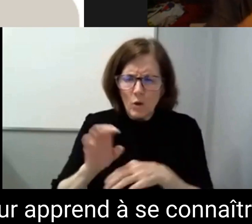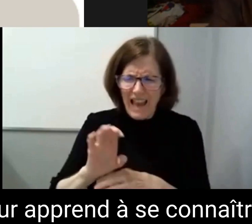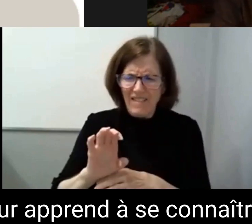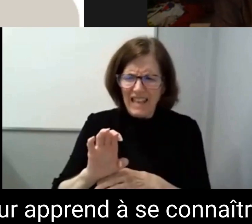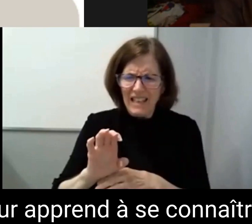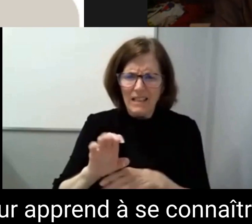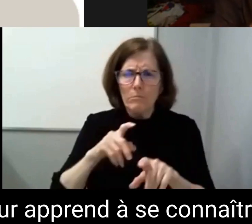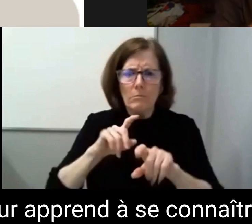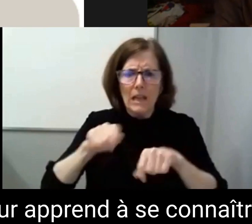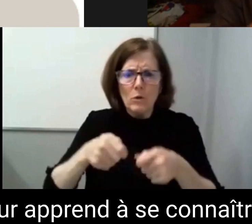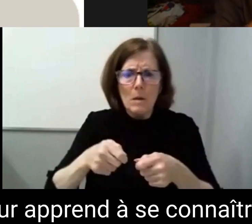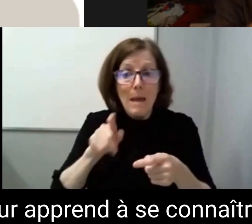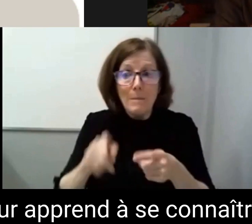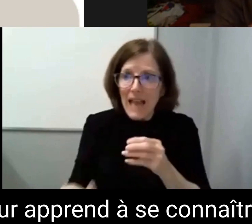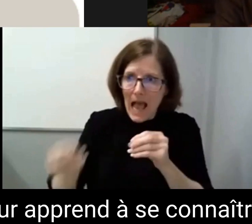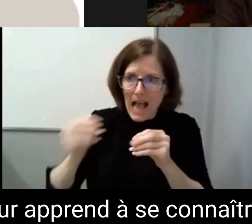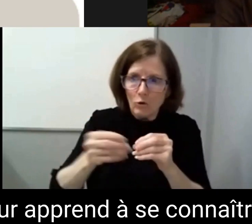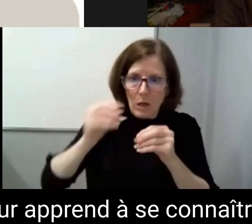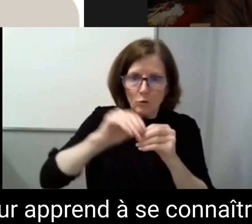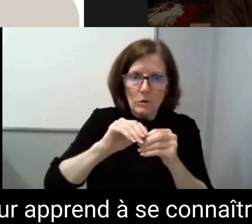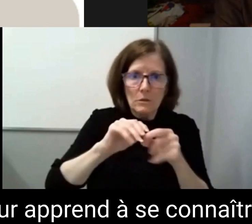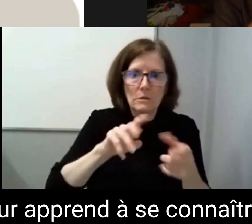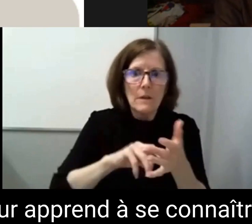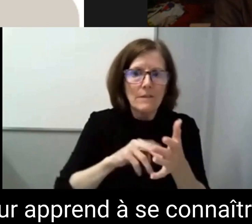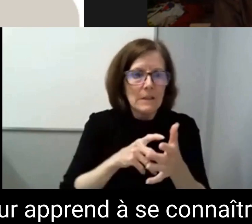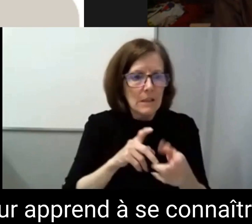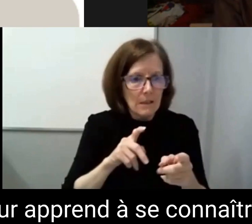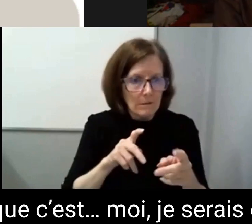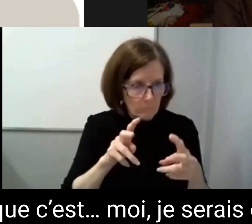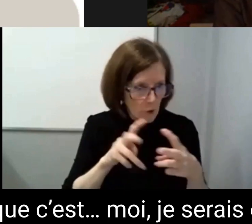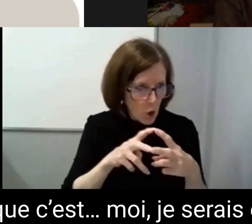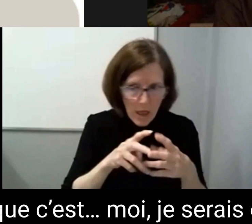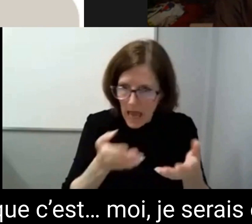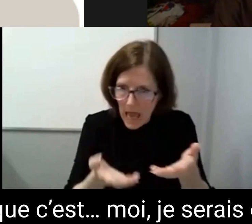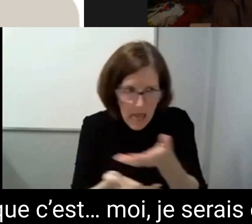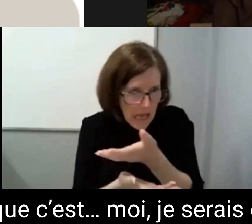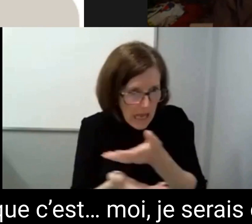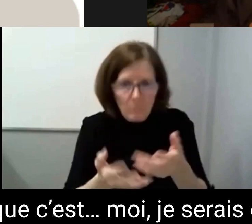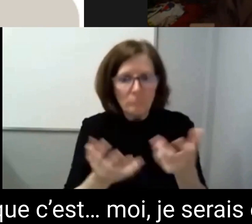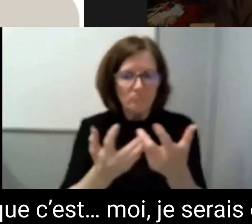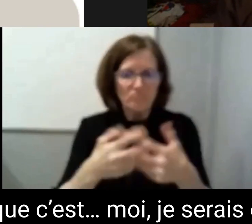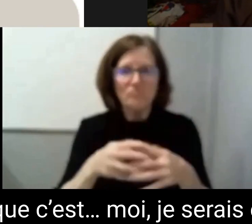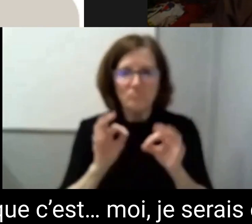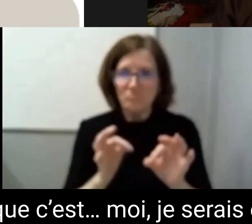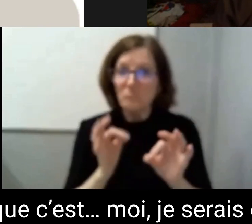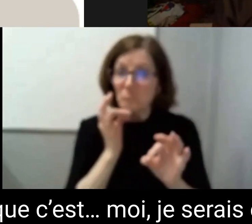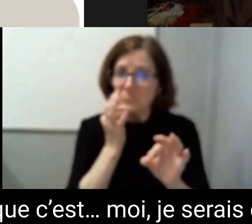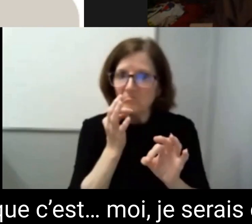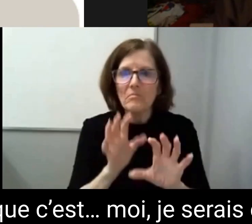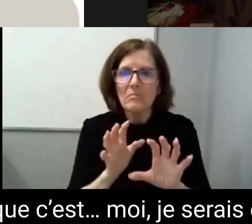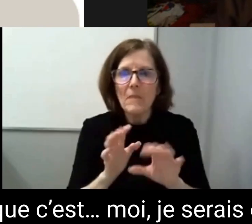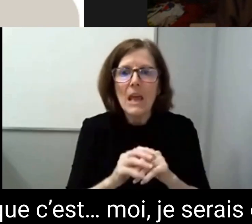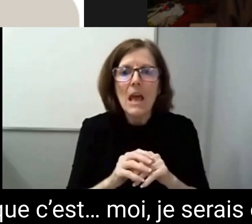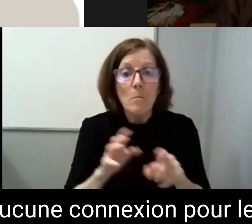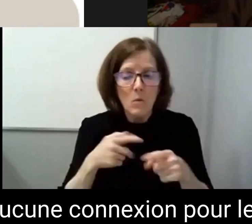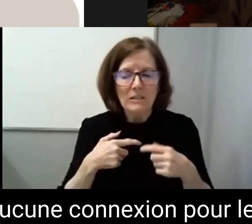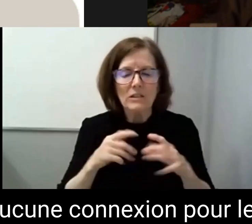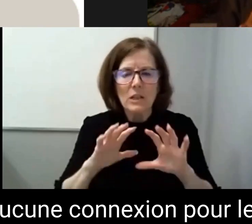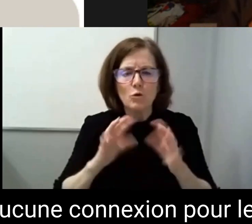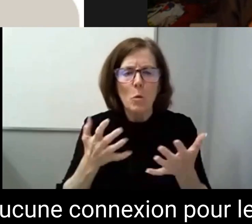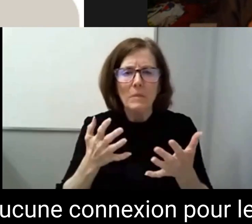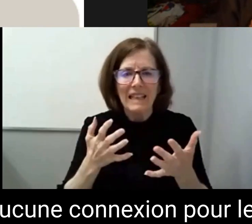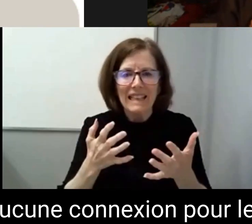les introduit, qu'on leur apprend à se connaître, ben ça fonctionne super bien. Fait que moi, je serais extrêmement surpris qu'on